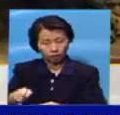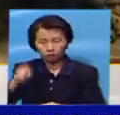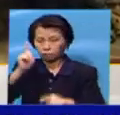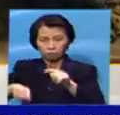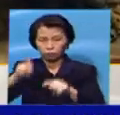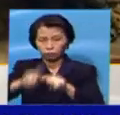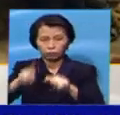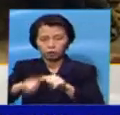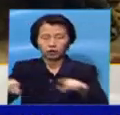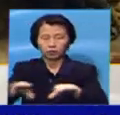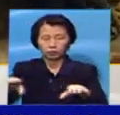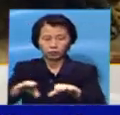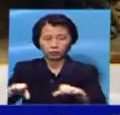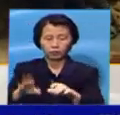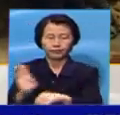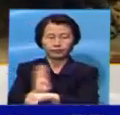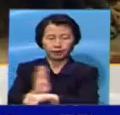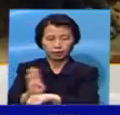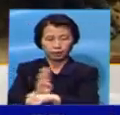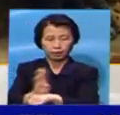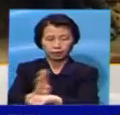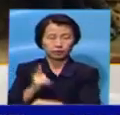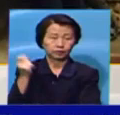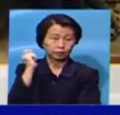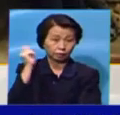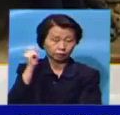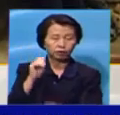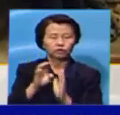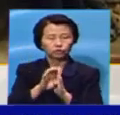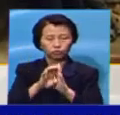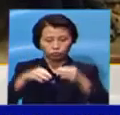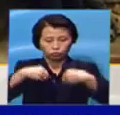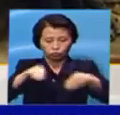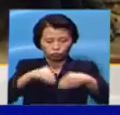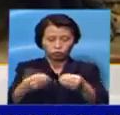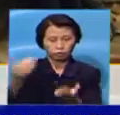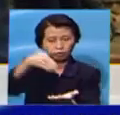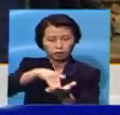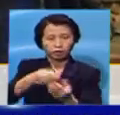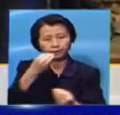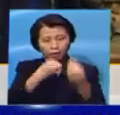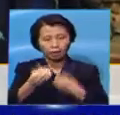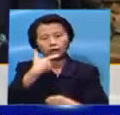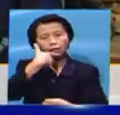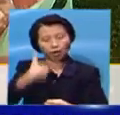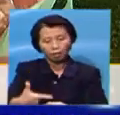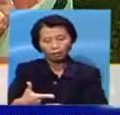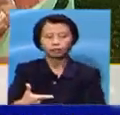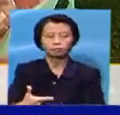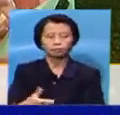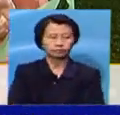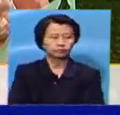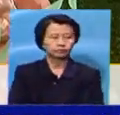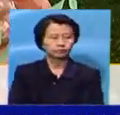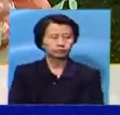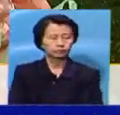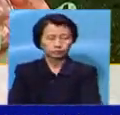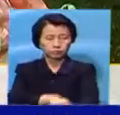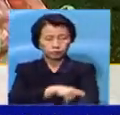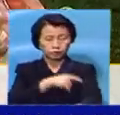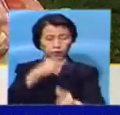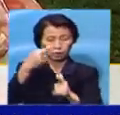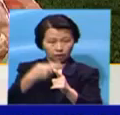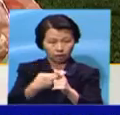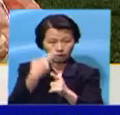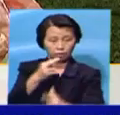boleh dibuat oleh peniaga-peniaga ni tadi seperti menjual semula makanan yang lama dan sebagainya sepanjang Ramadan